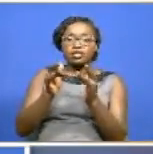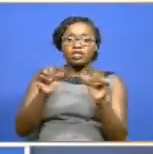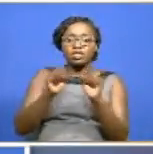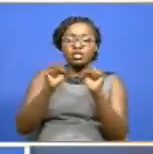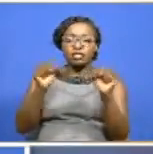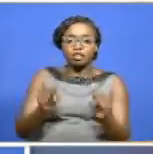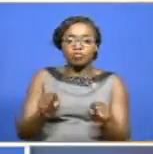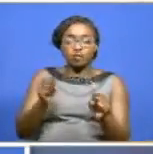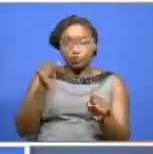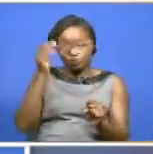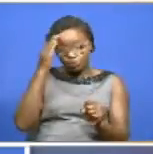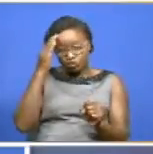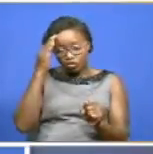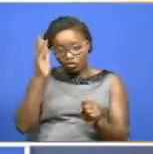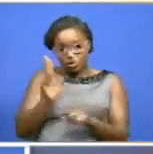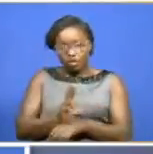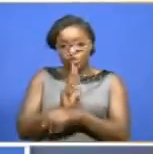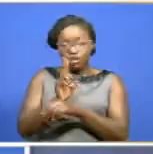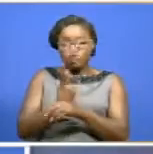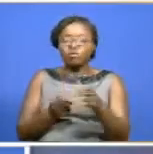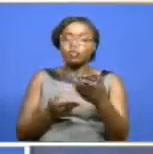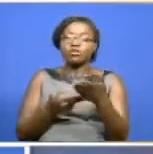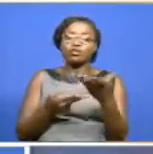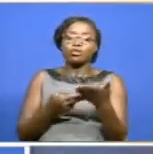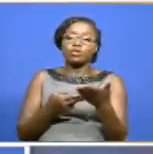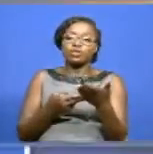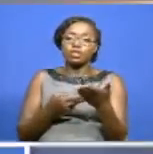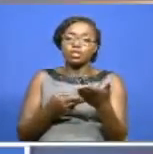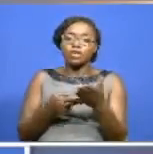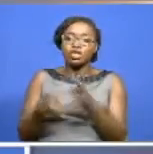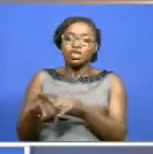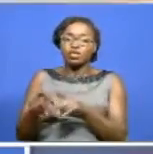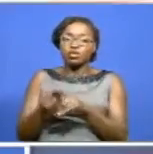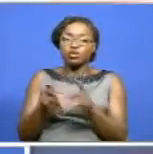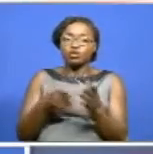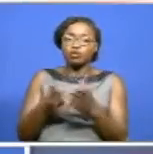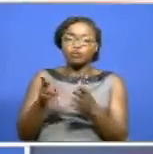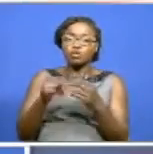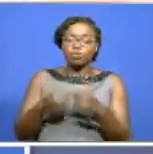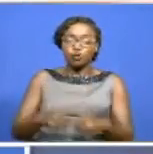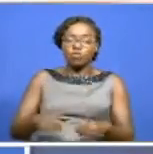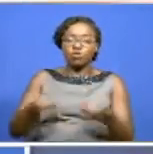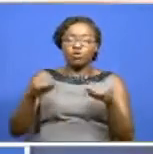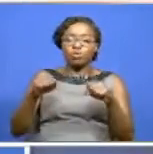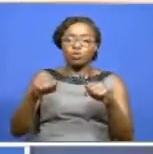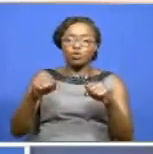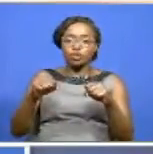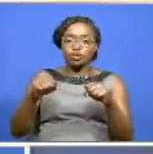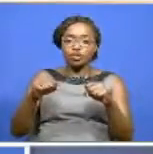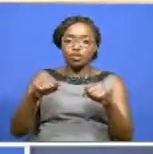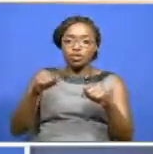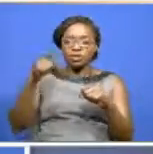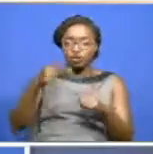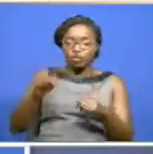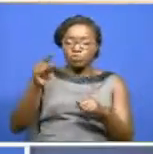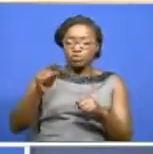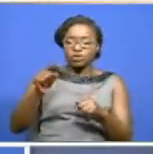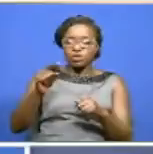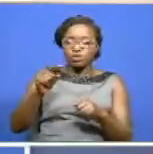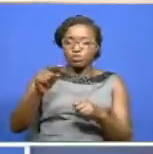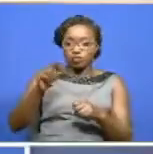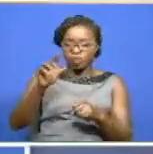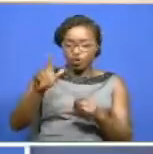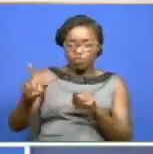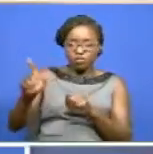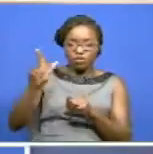ya kutambua matumizi ya teknolojia. Pia kinalipa uwezo bunge kupitisha sheria ya mfumo ya